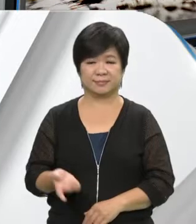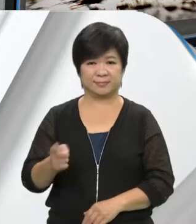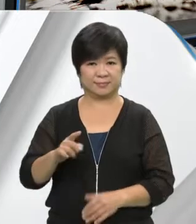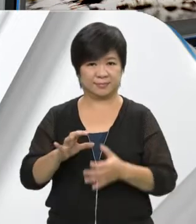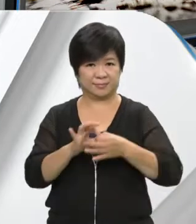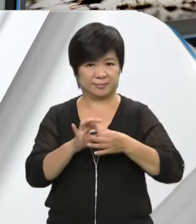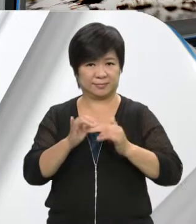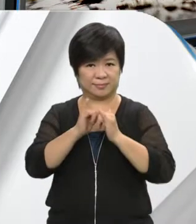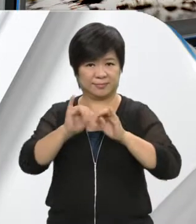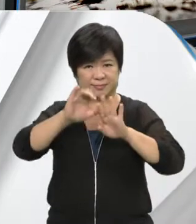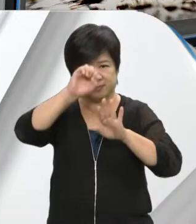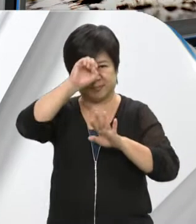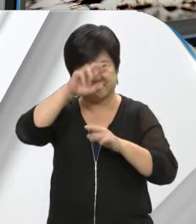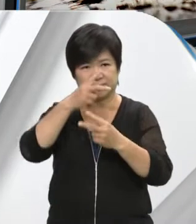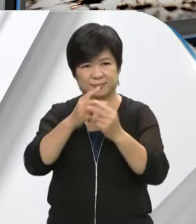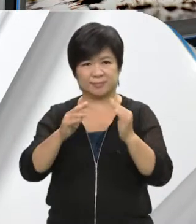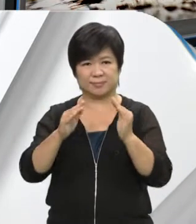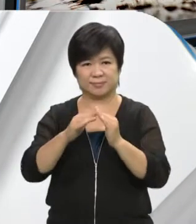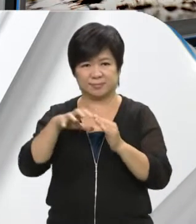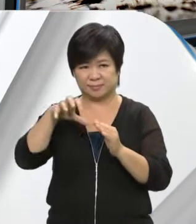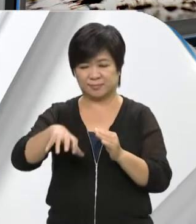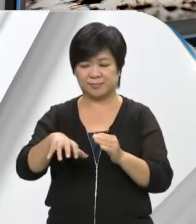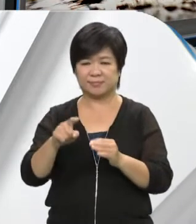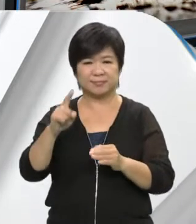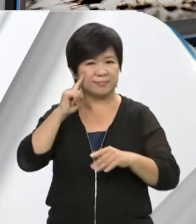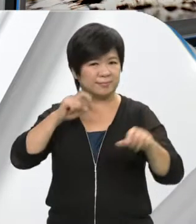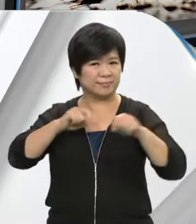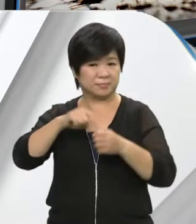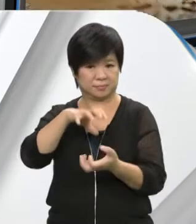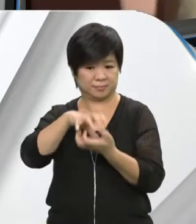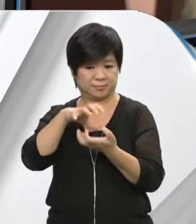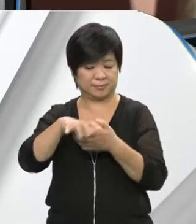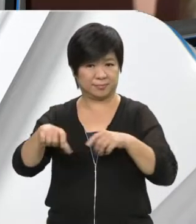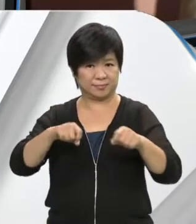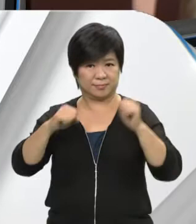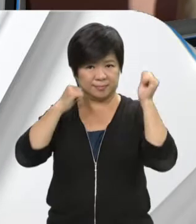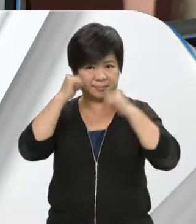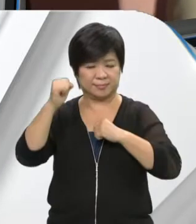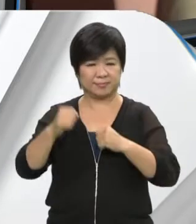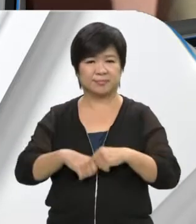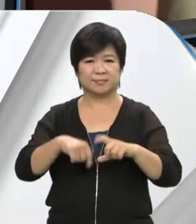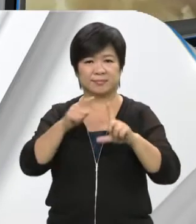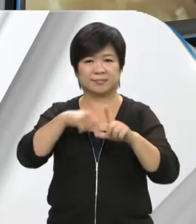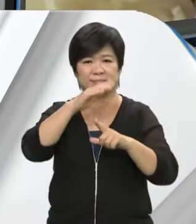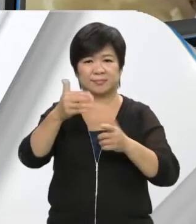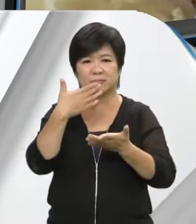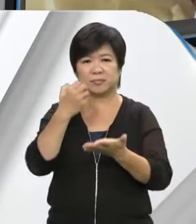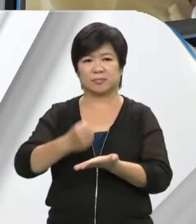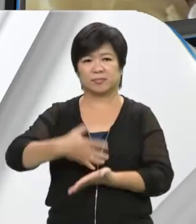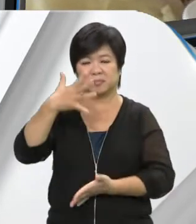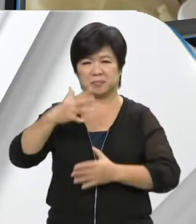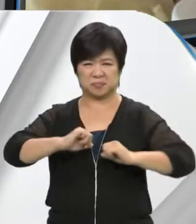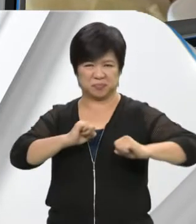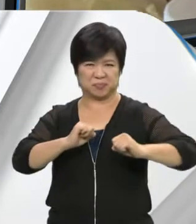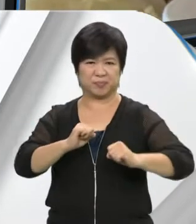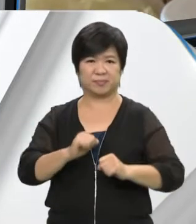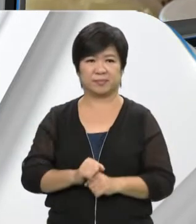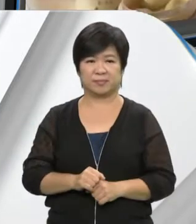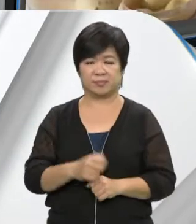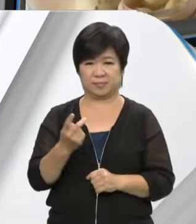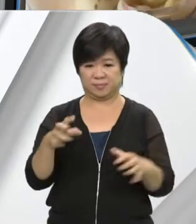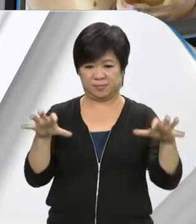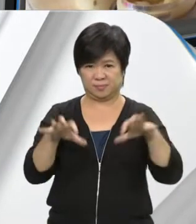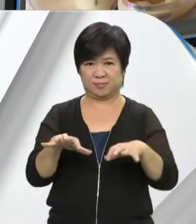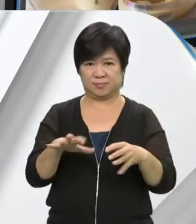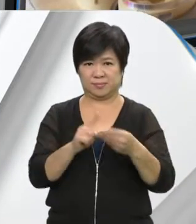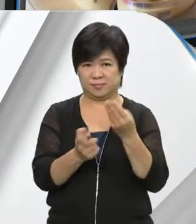그렇군. 민진동 하가포 소티에 펀바오 개바. 자신도 잔산 펀디아 진항 PK설. 영추의